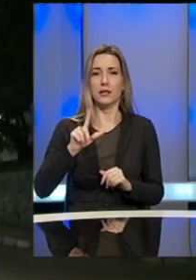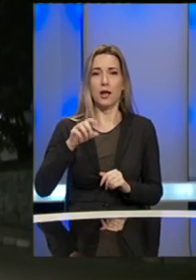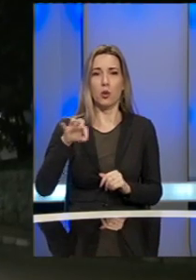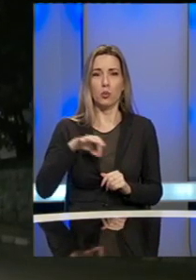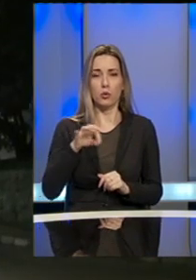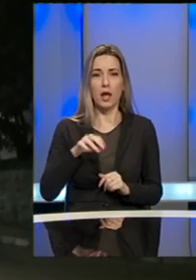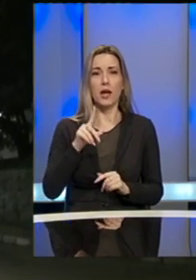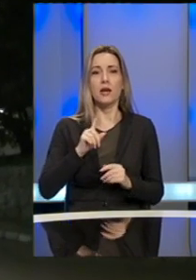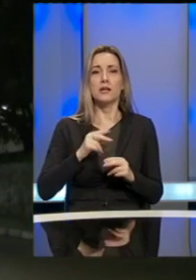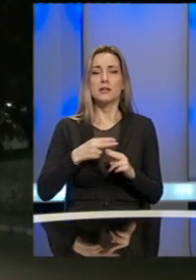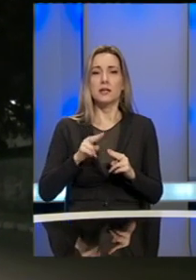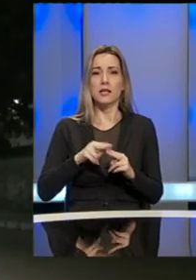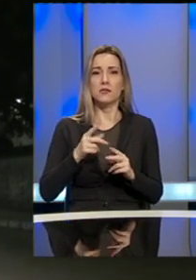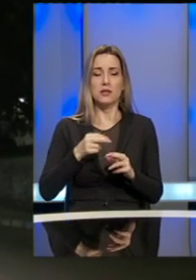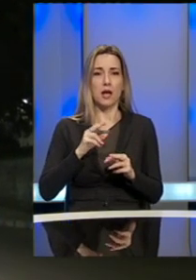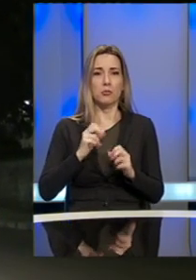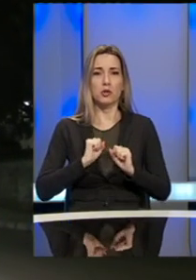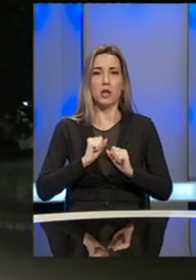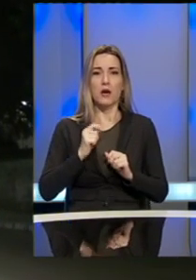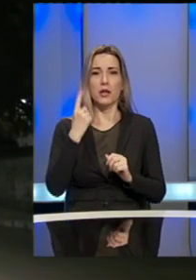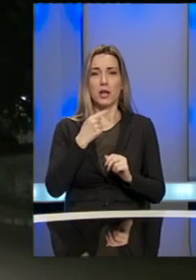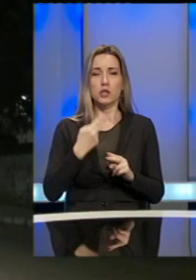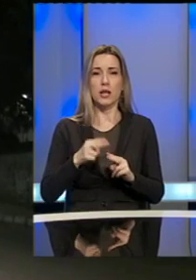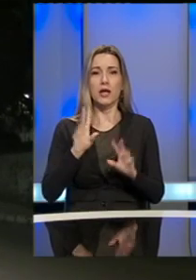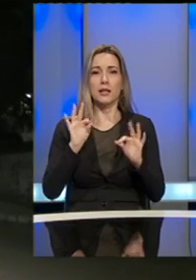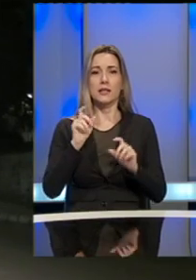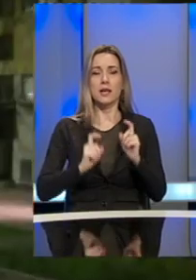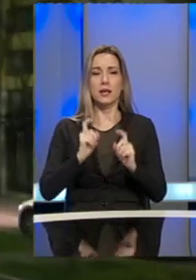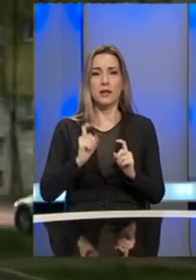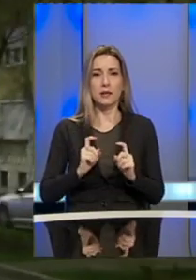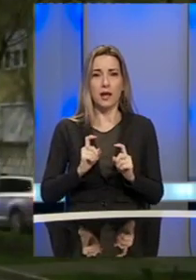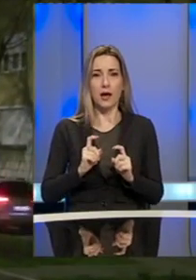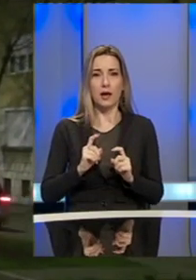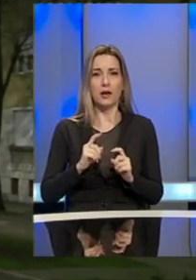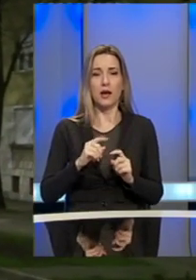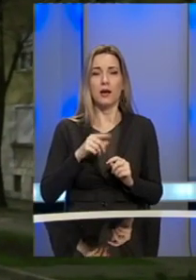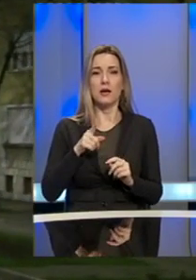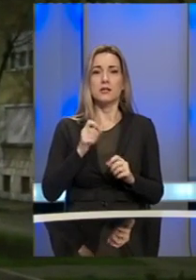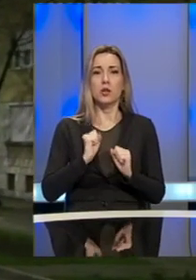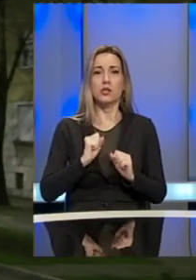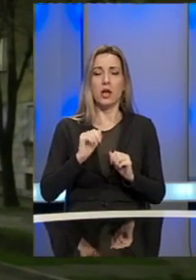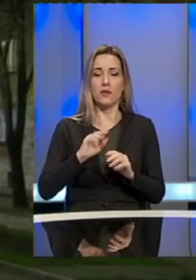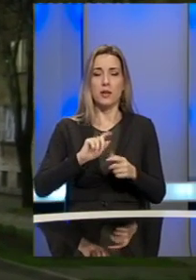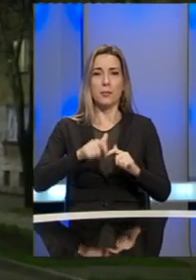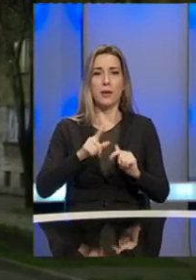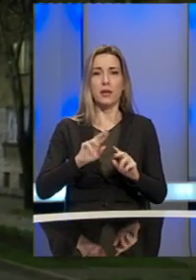šećera, sredstva za održavanje lične higijene te 10 litara sredstava za održavanje predmeta i prostora.